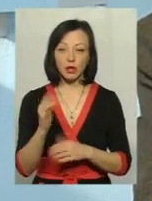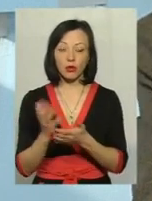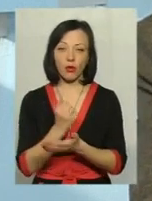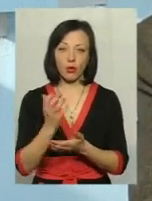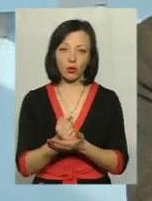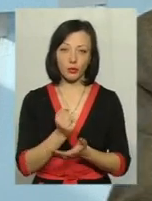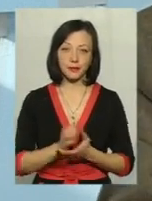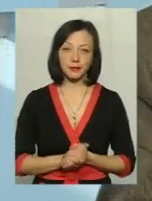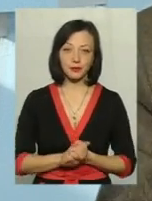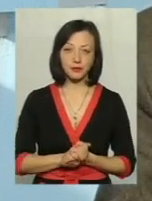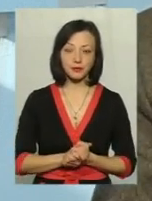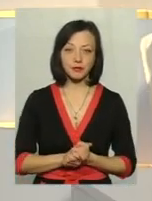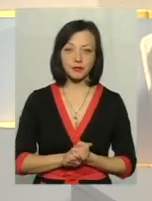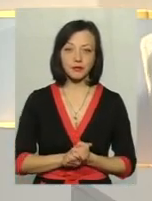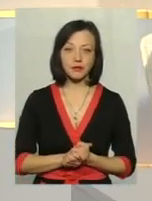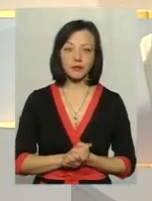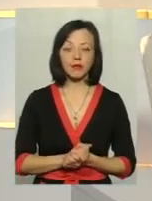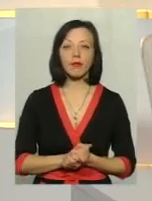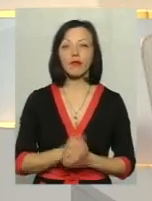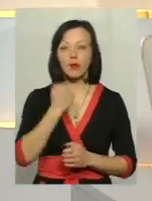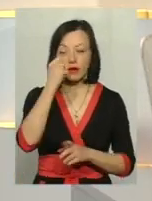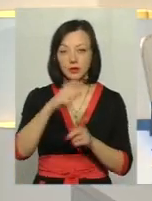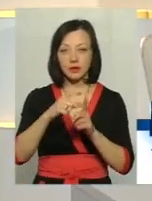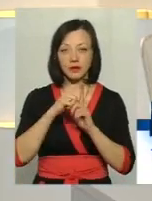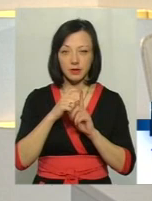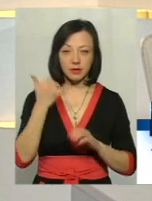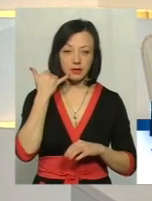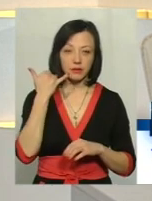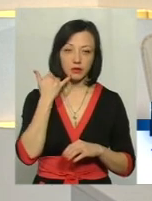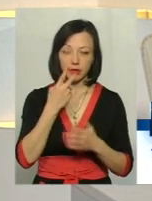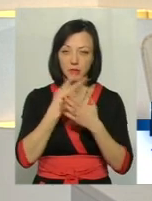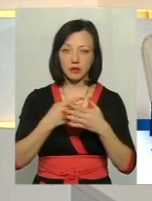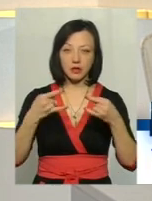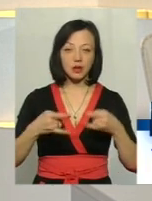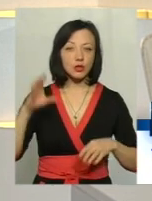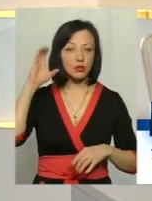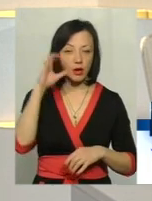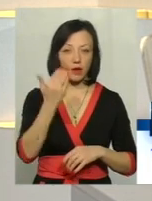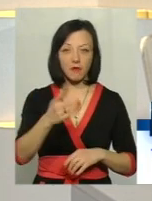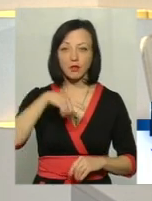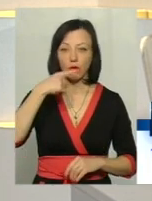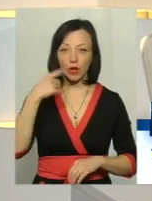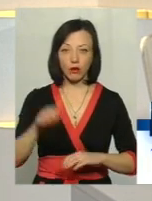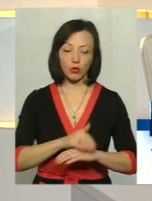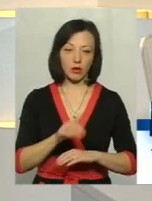доходом. Дякую за відповідь. Насамперед дзвінки 619060. Слухаємо вас. Говоріть, будь ласка.